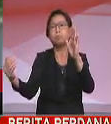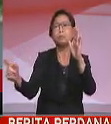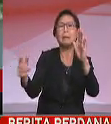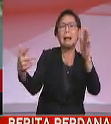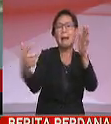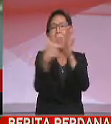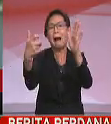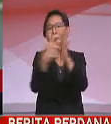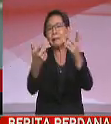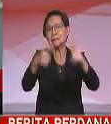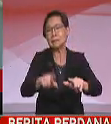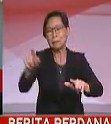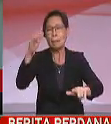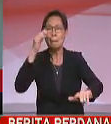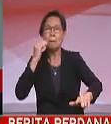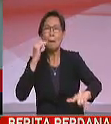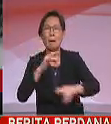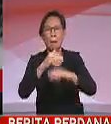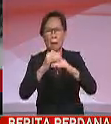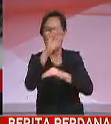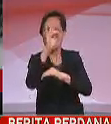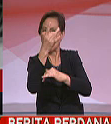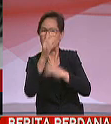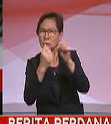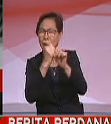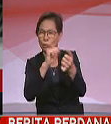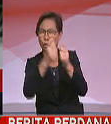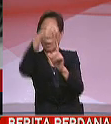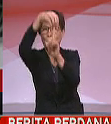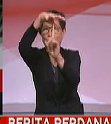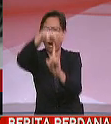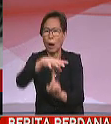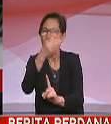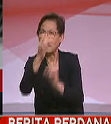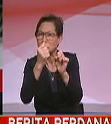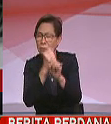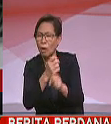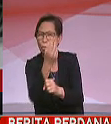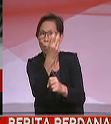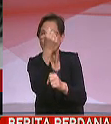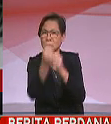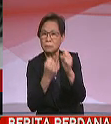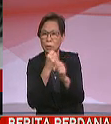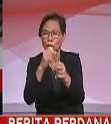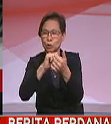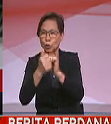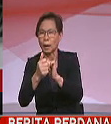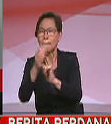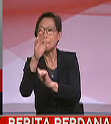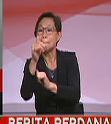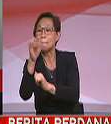kejadian. Azwan mempunyai pengalaman lebih 18 tahun dalam sukan payung terjun dan 12 tahun dalam sukan